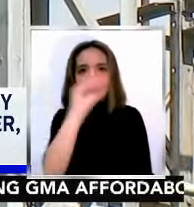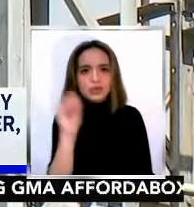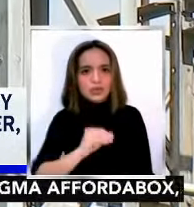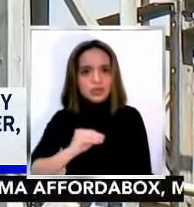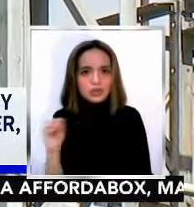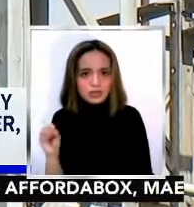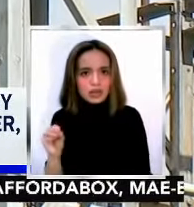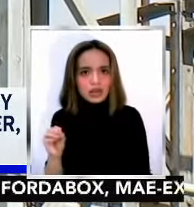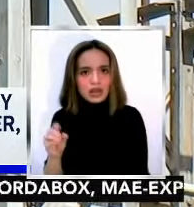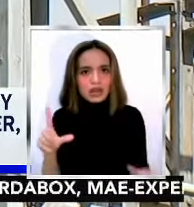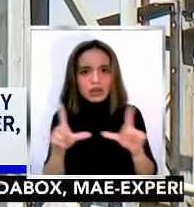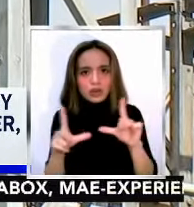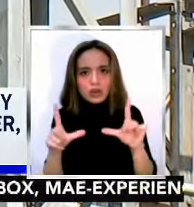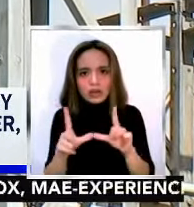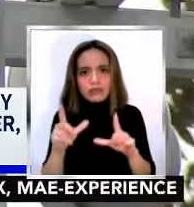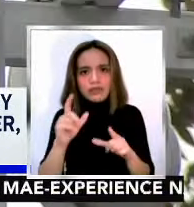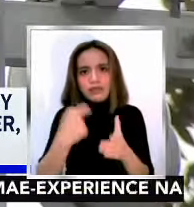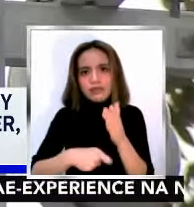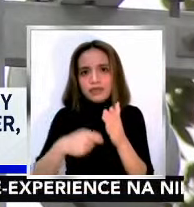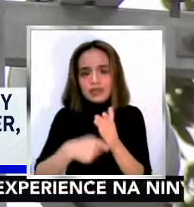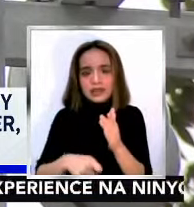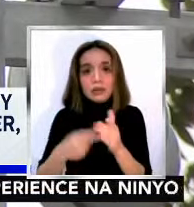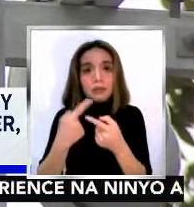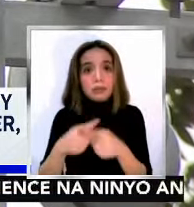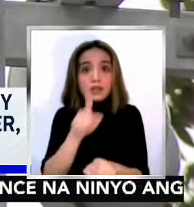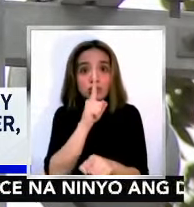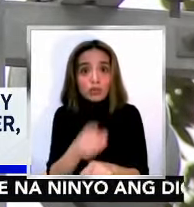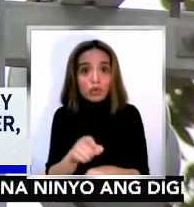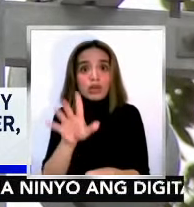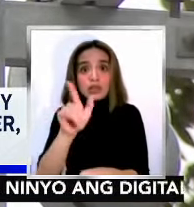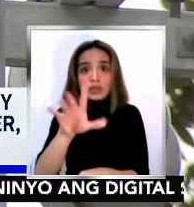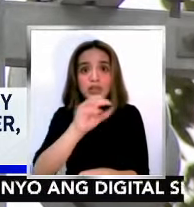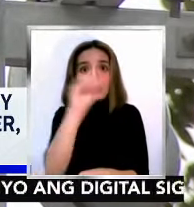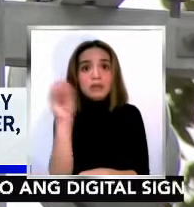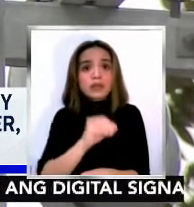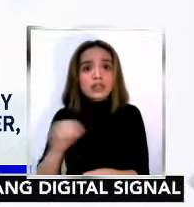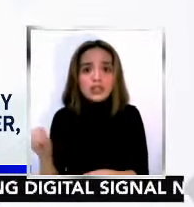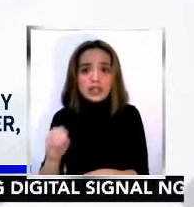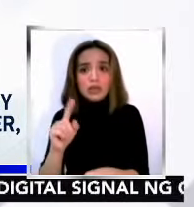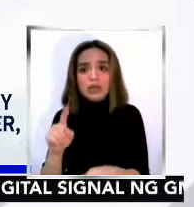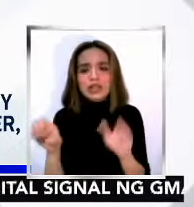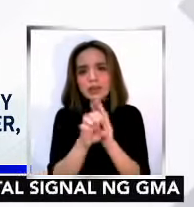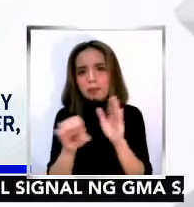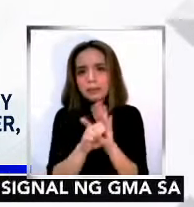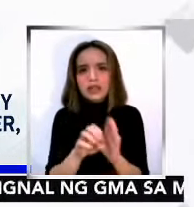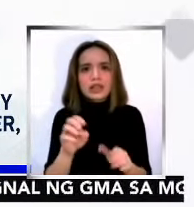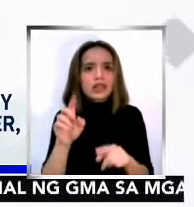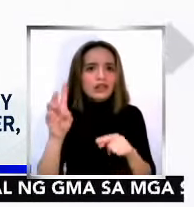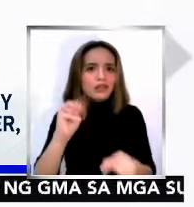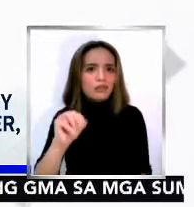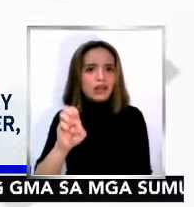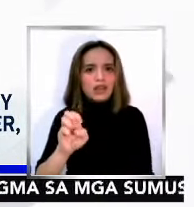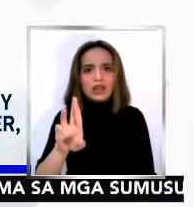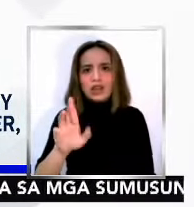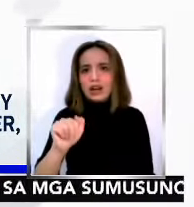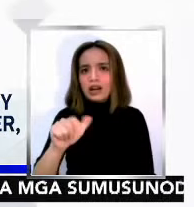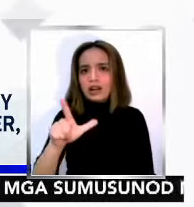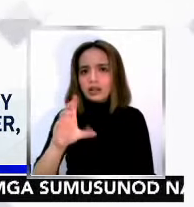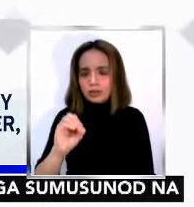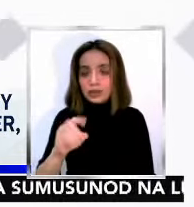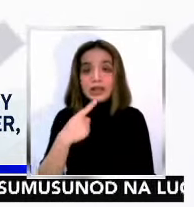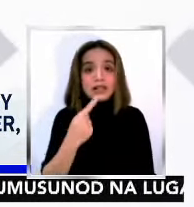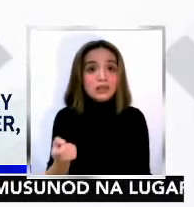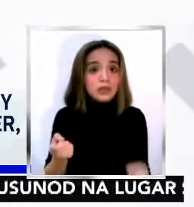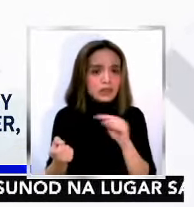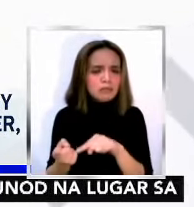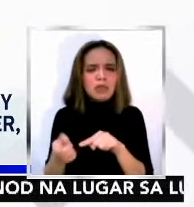habang 25% lang ang sinasagot ng distribution utility gaya ng Meralco. sa isang pahayag. Sinabi ng Meralco na sumusunod